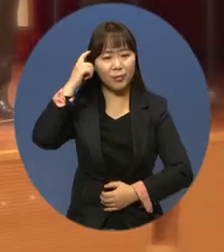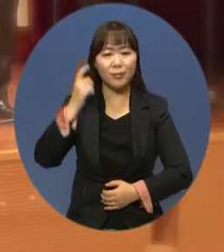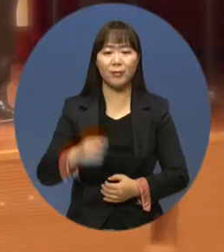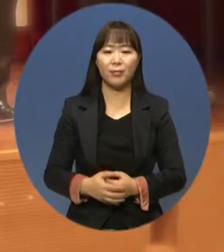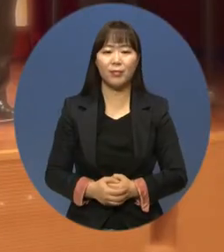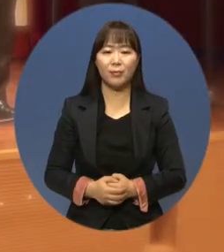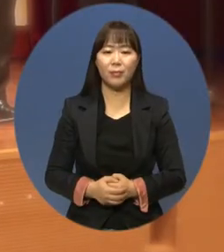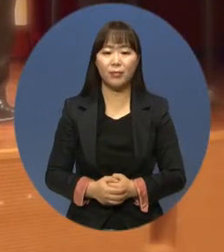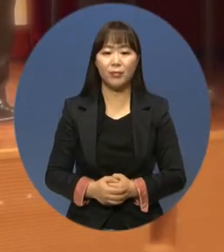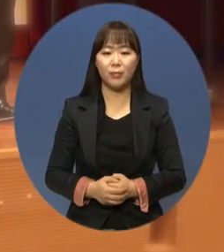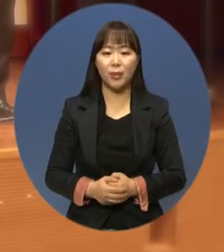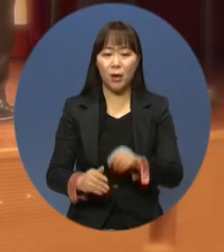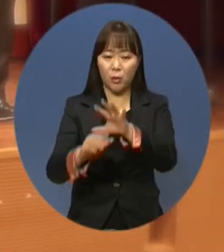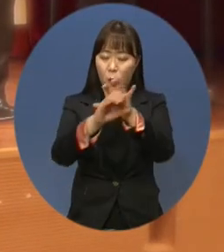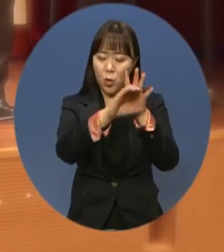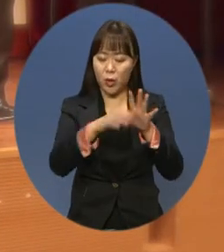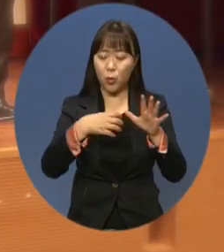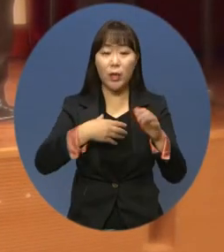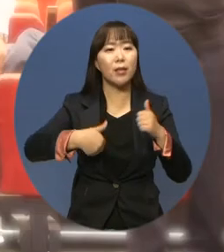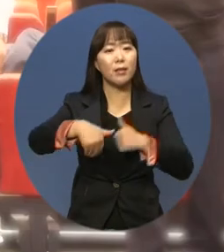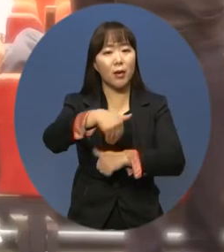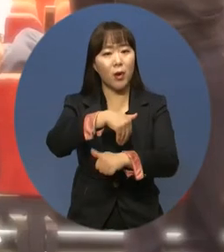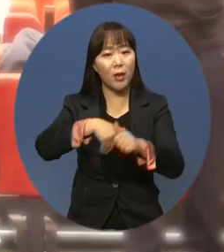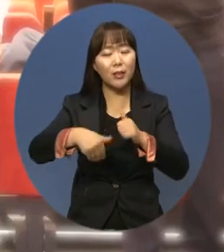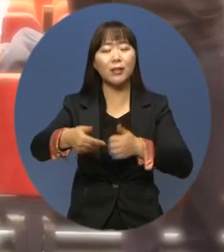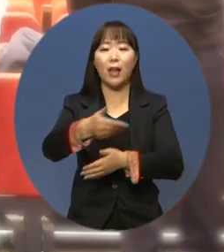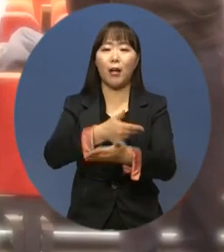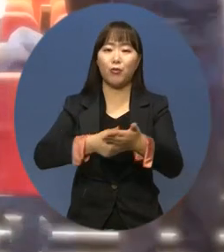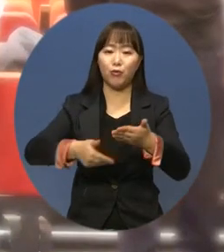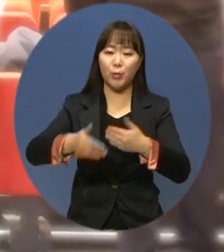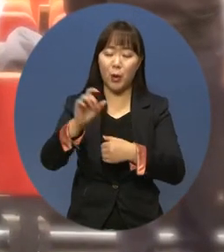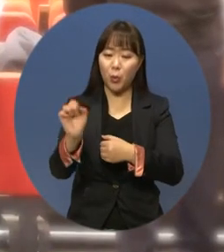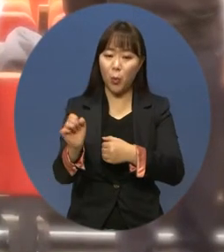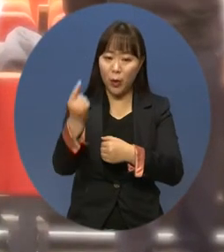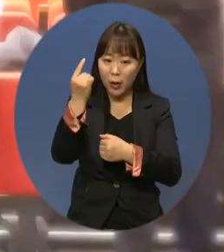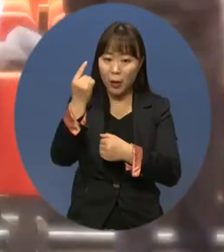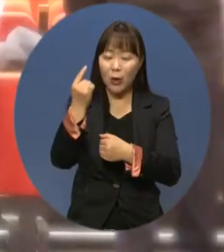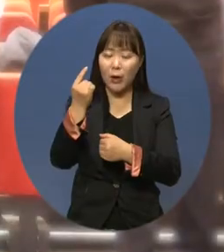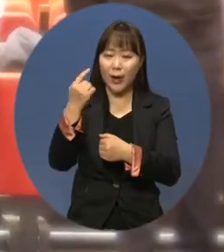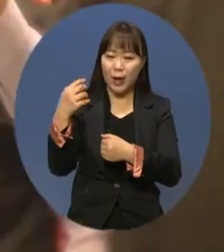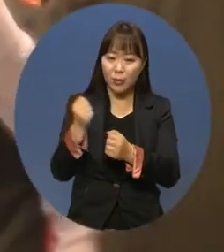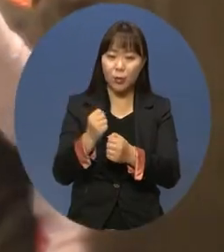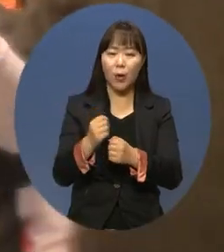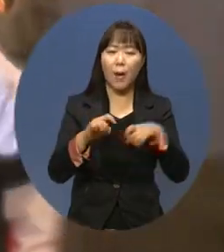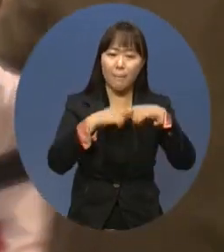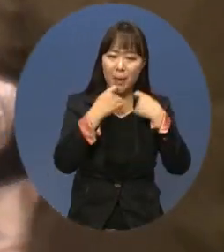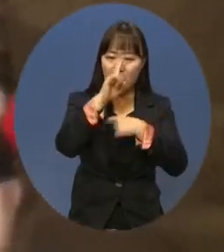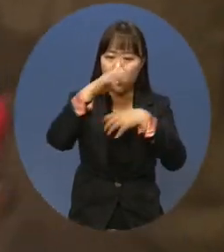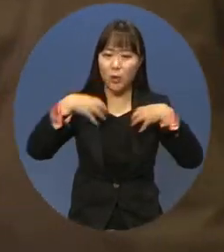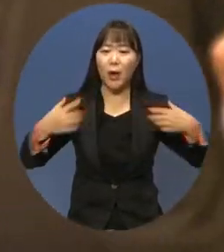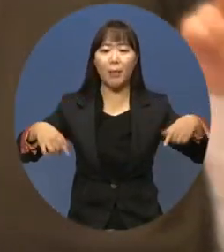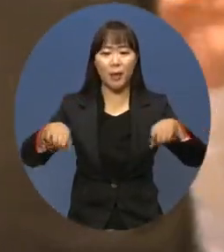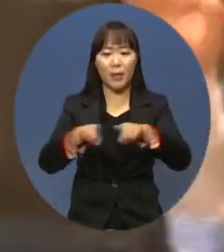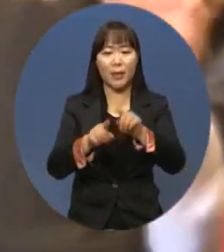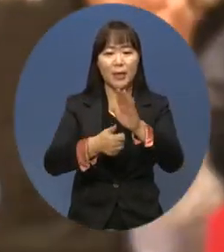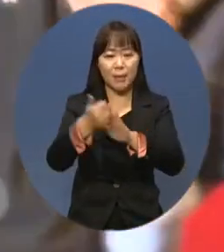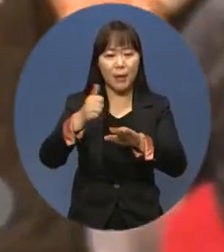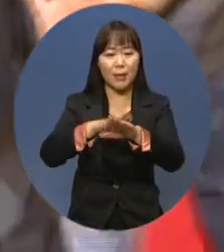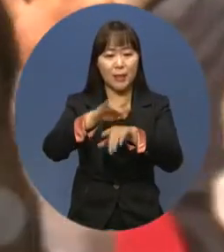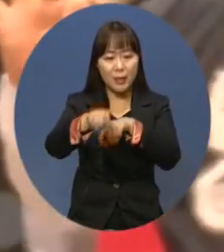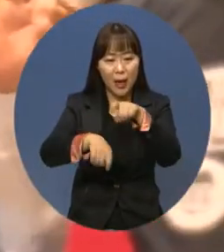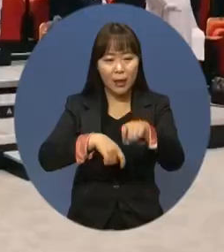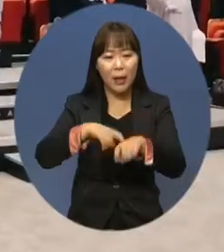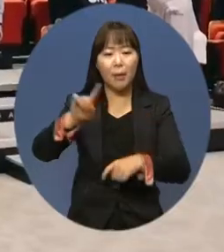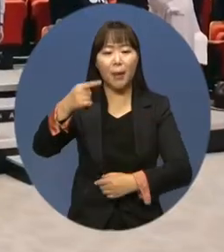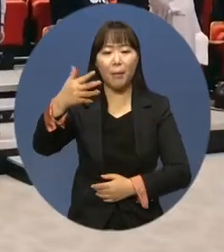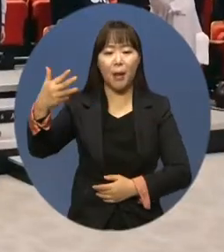생각됩니다. 코로나19라는 위기 상황을 나눔 운동의 계기로 삼아 민관이 함께 희망을 실천하는